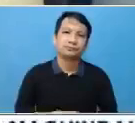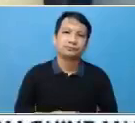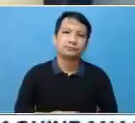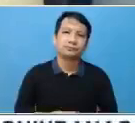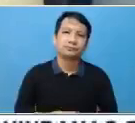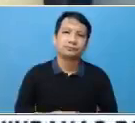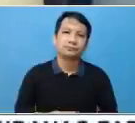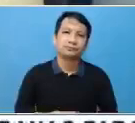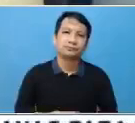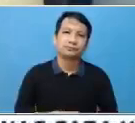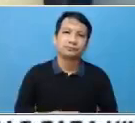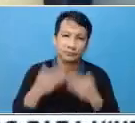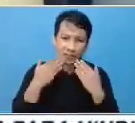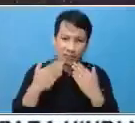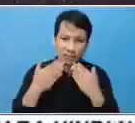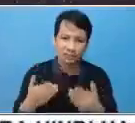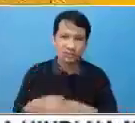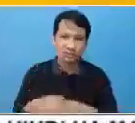The Good One.